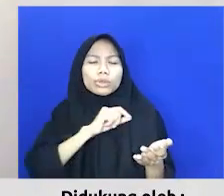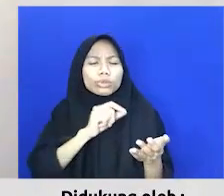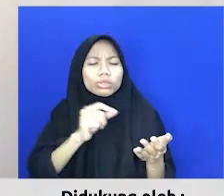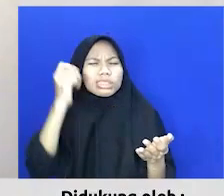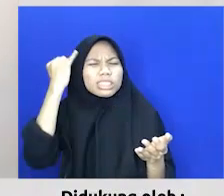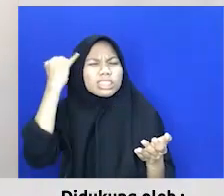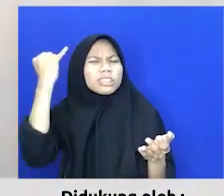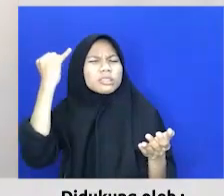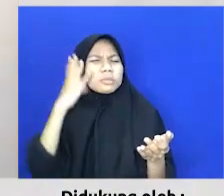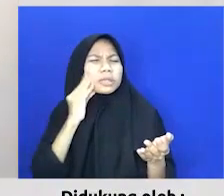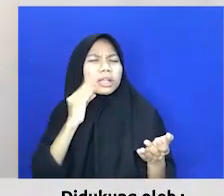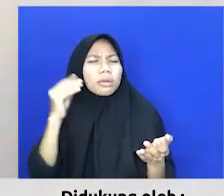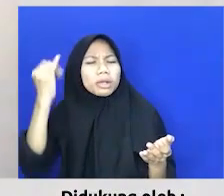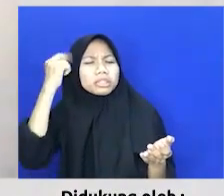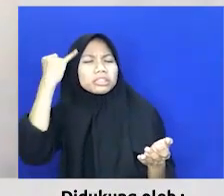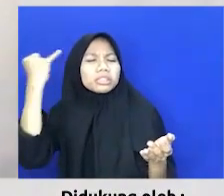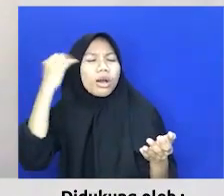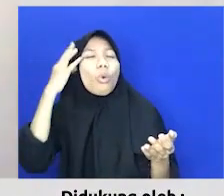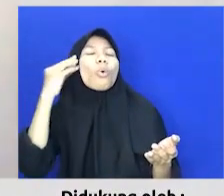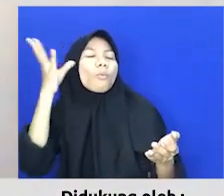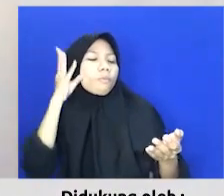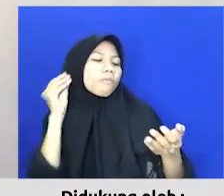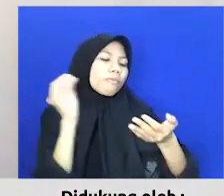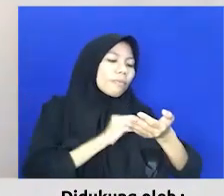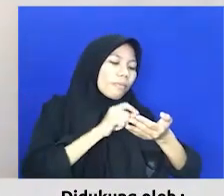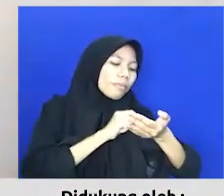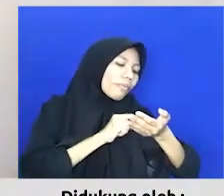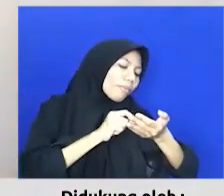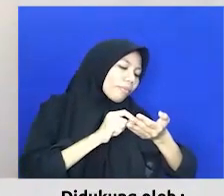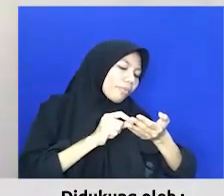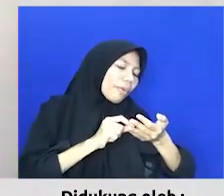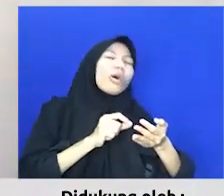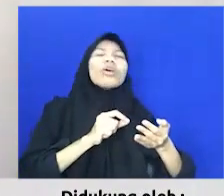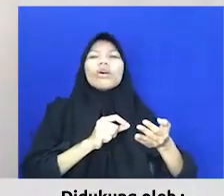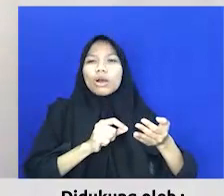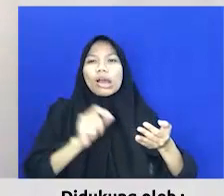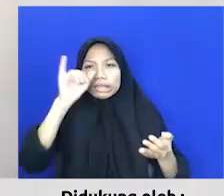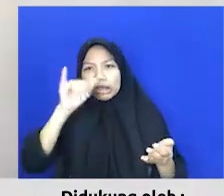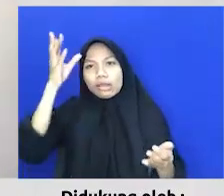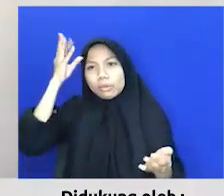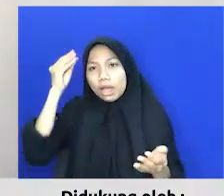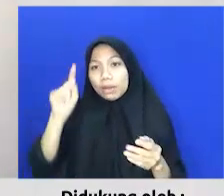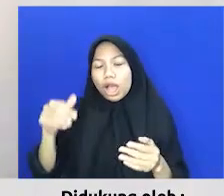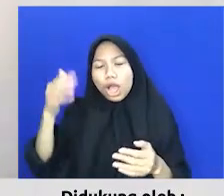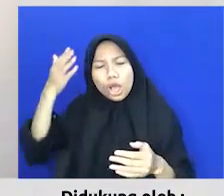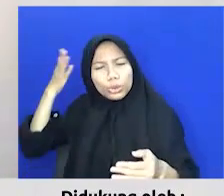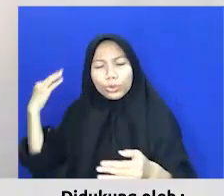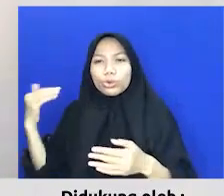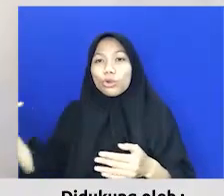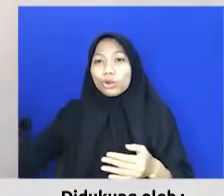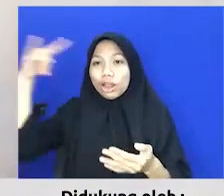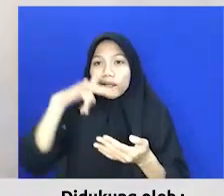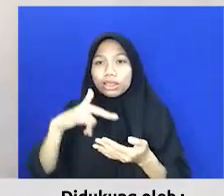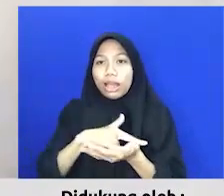harus diceritakan begitu? Ataukah ada yang dihilangkan sengaja dan sebagainya ya? Nah, jadi